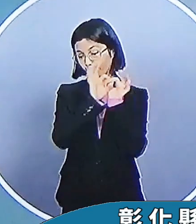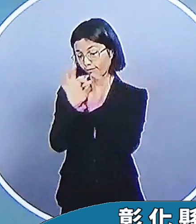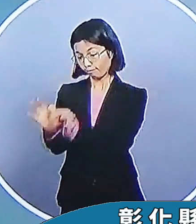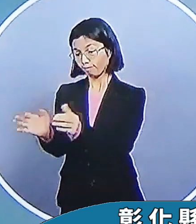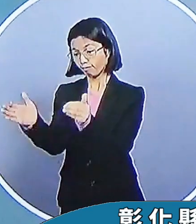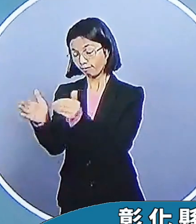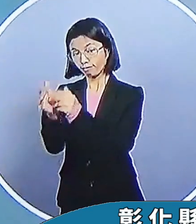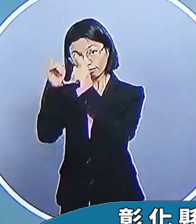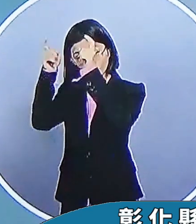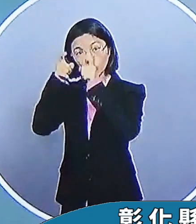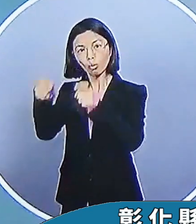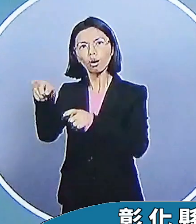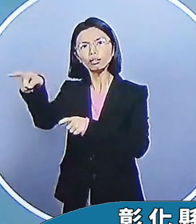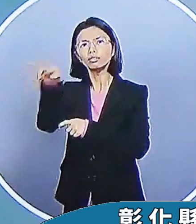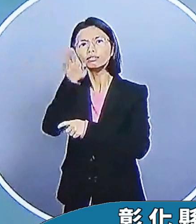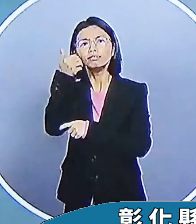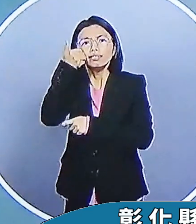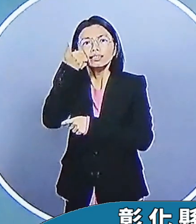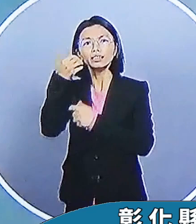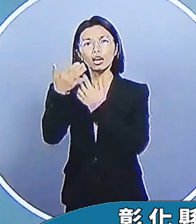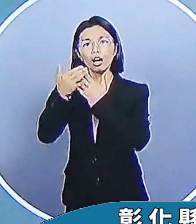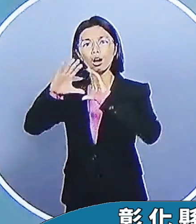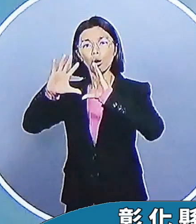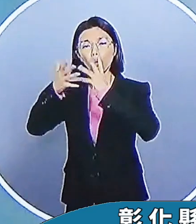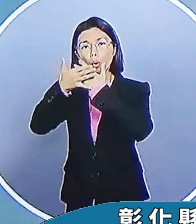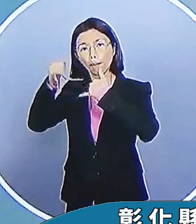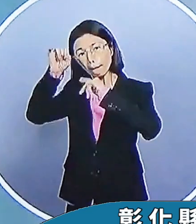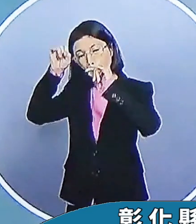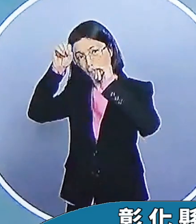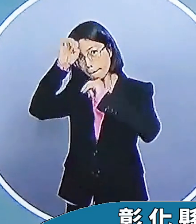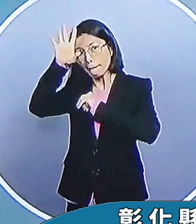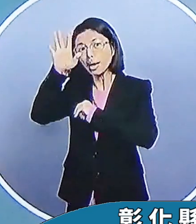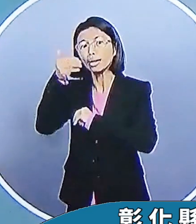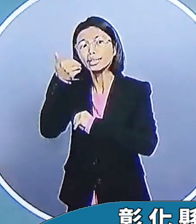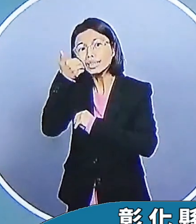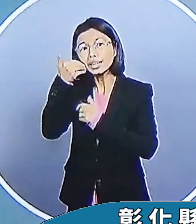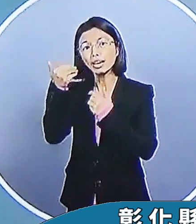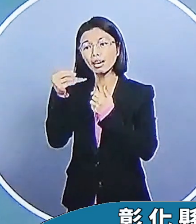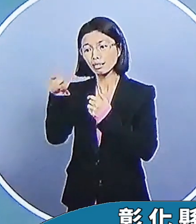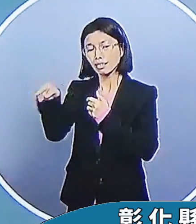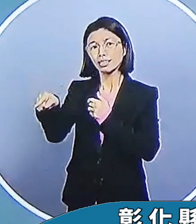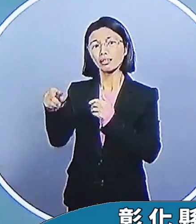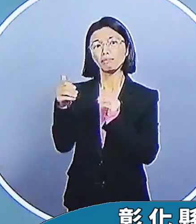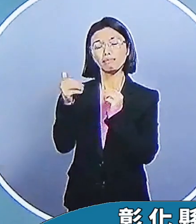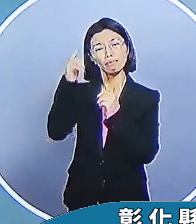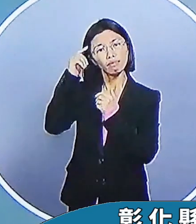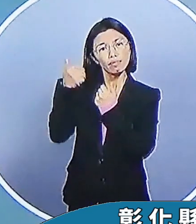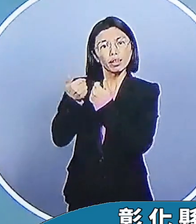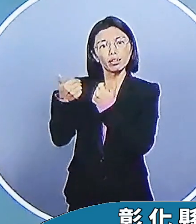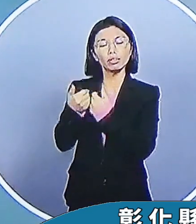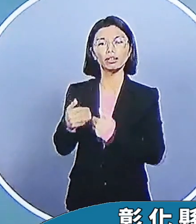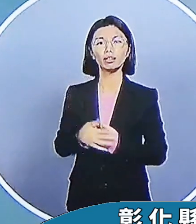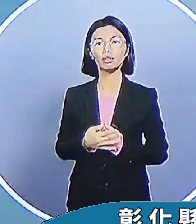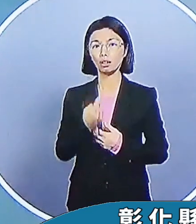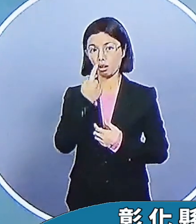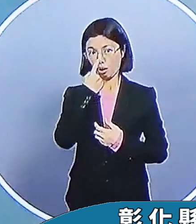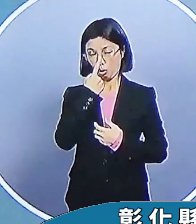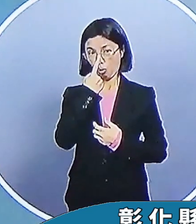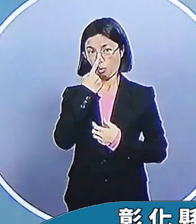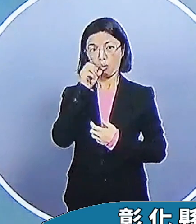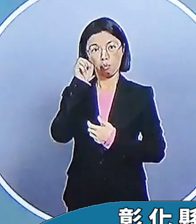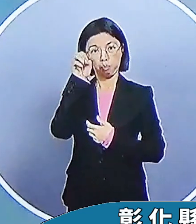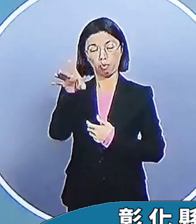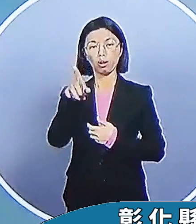提出来，恁国民党一位议员一议会甲你反对的。所以王惠美馆长，我即马讲